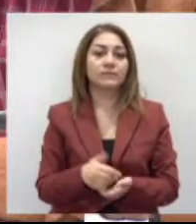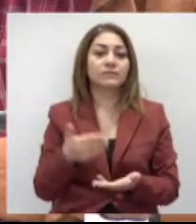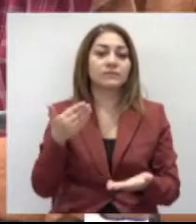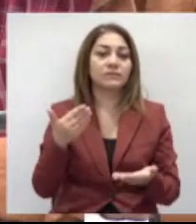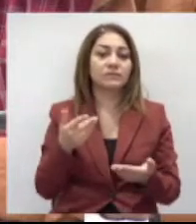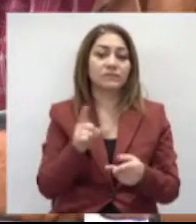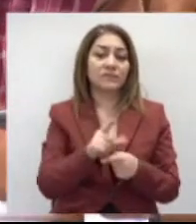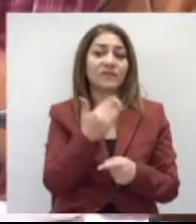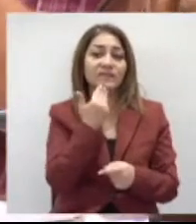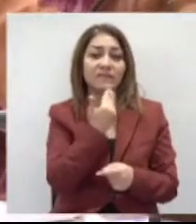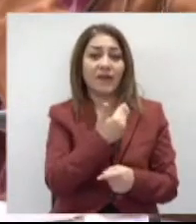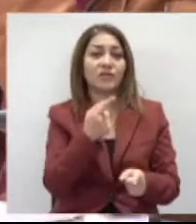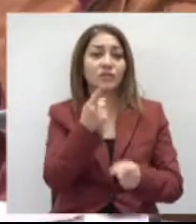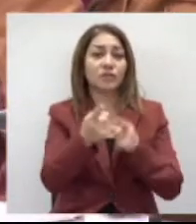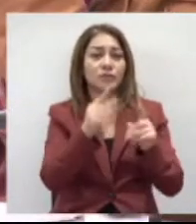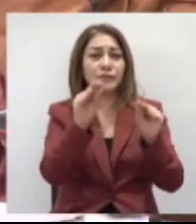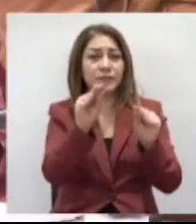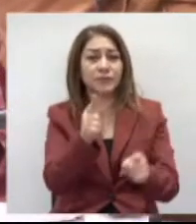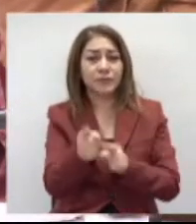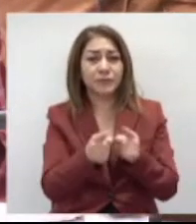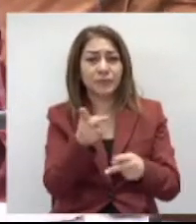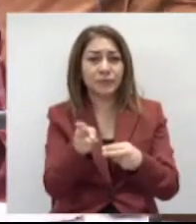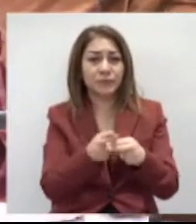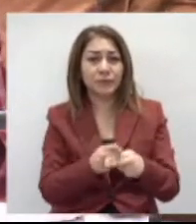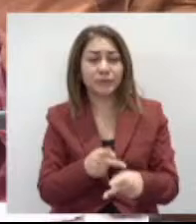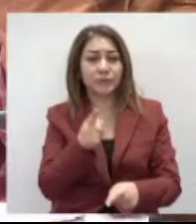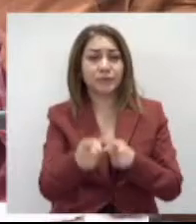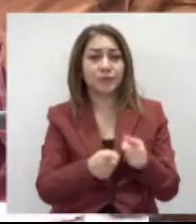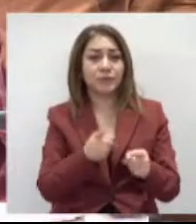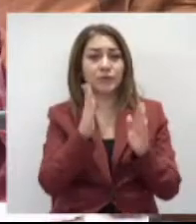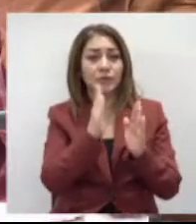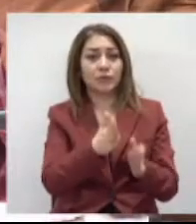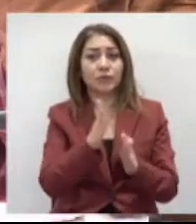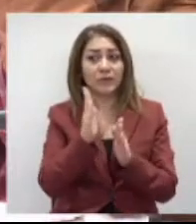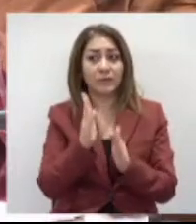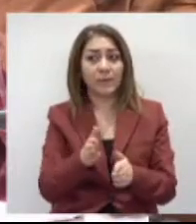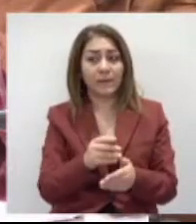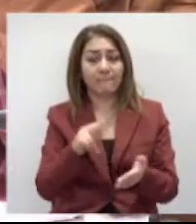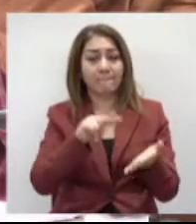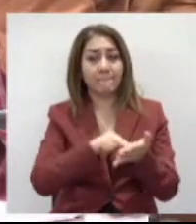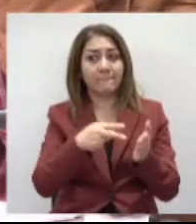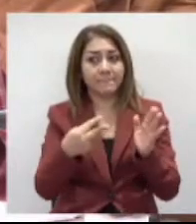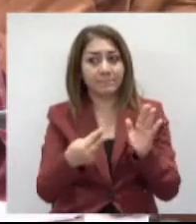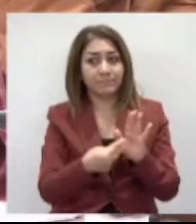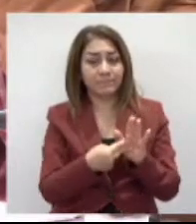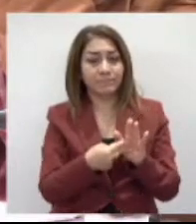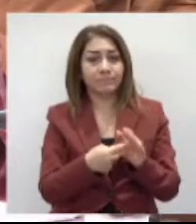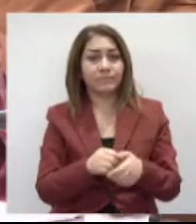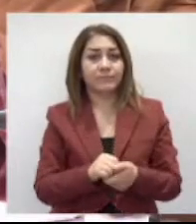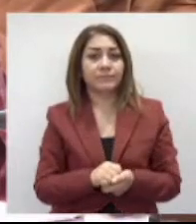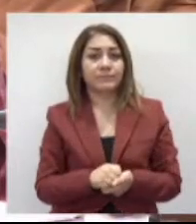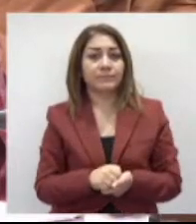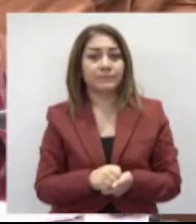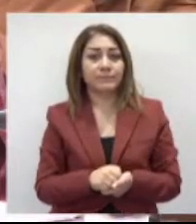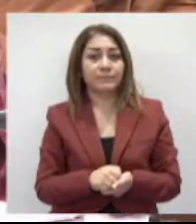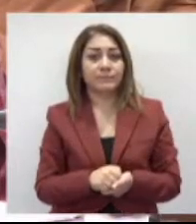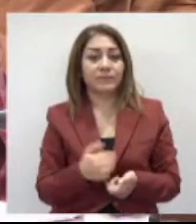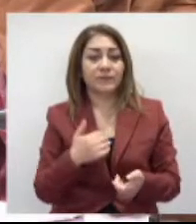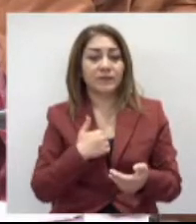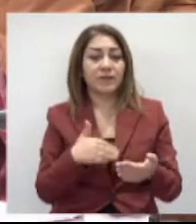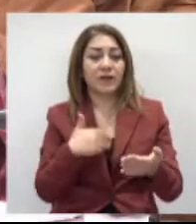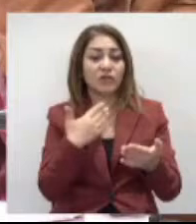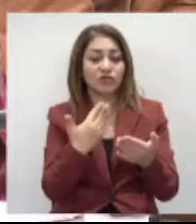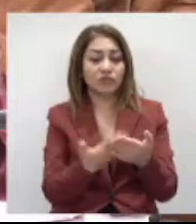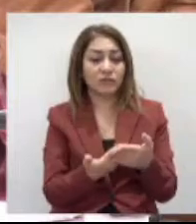համեմատաբար վերջնական տեսքի բերել այդ ուղությունները, ըստ աշխատանքային պլանի էլ ոնց որ այդպես է,